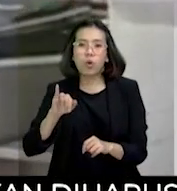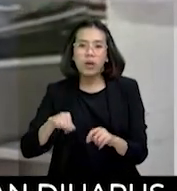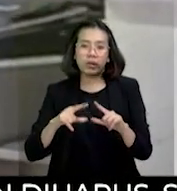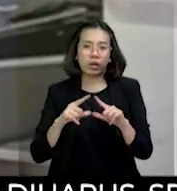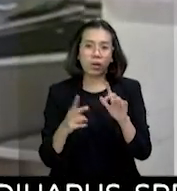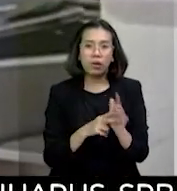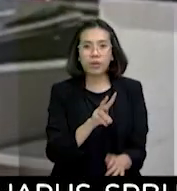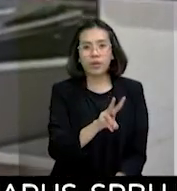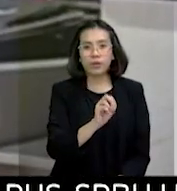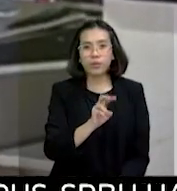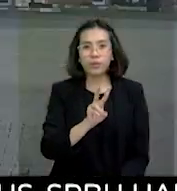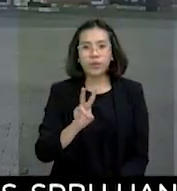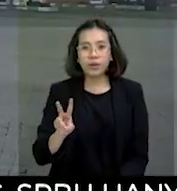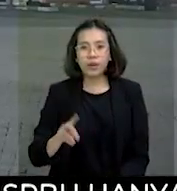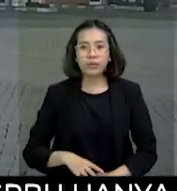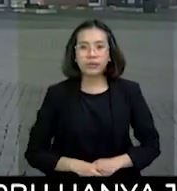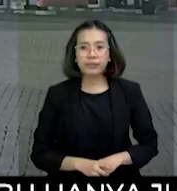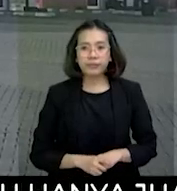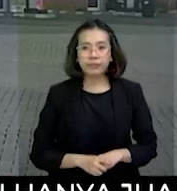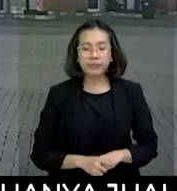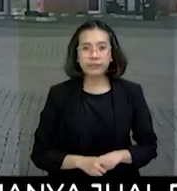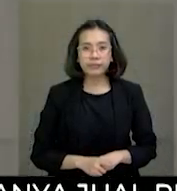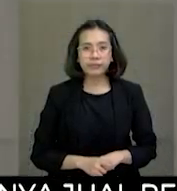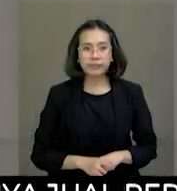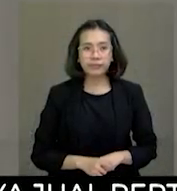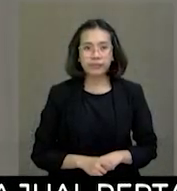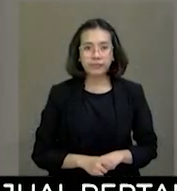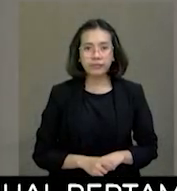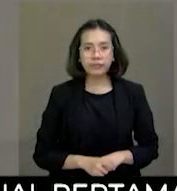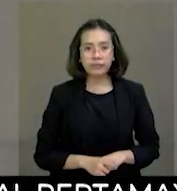Dari Sidoarjo, Jawa Timur, Pramono Putra, iNews melaporkan.